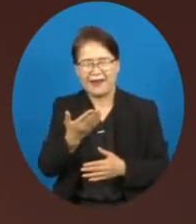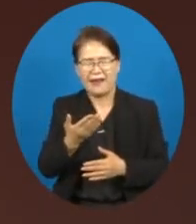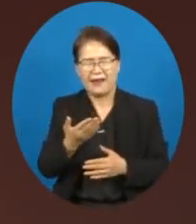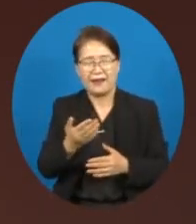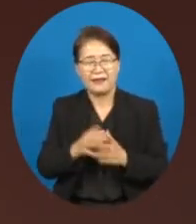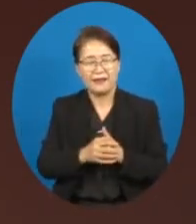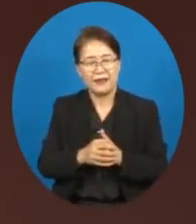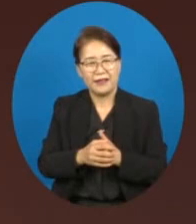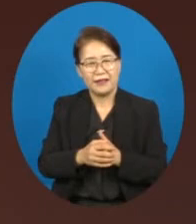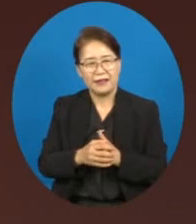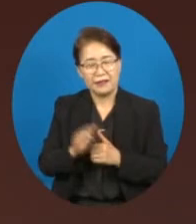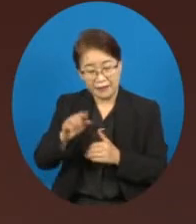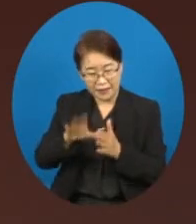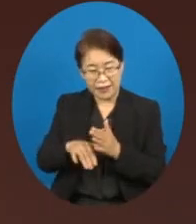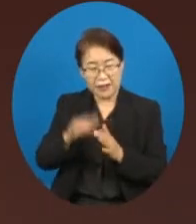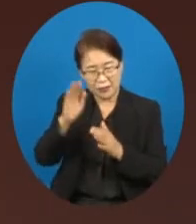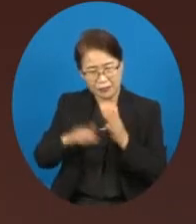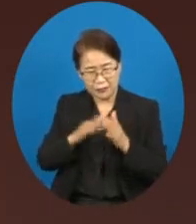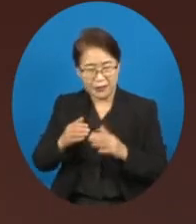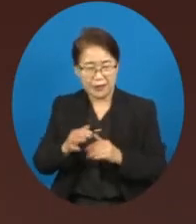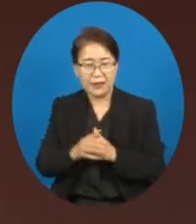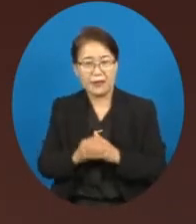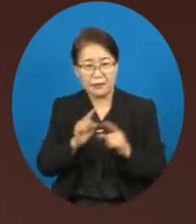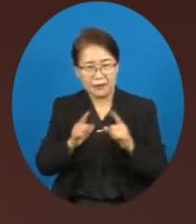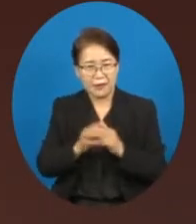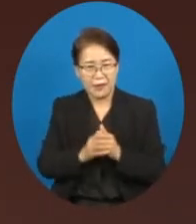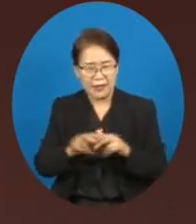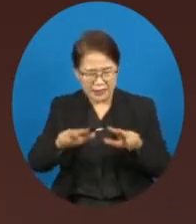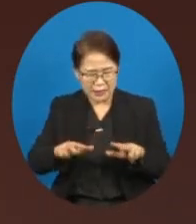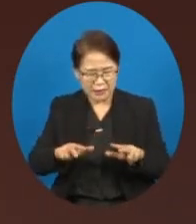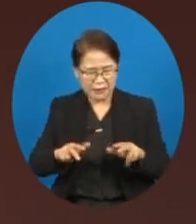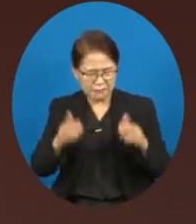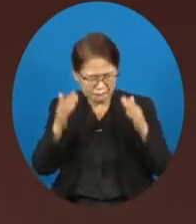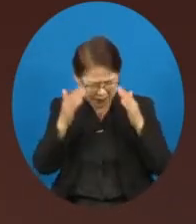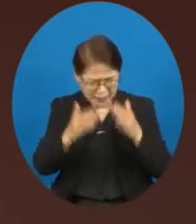제가 우리 성도님들에게 그랬어요. 여러분 현상에 집착하지 마십시오.